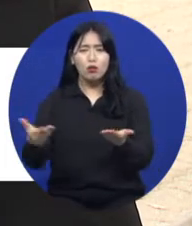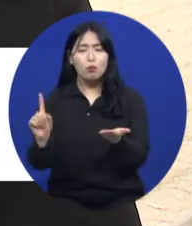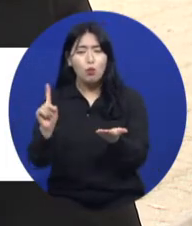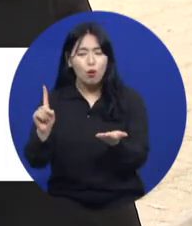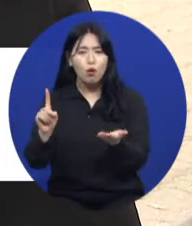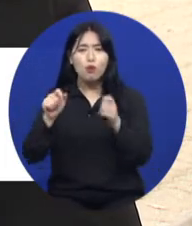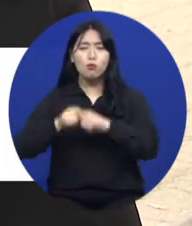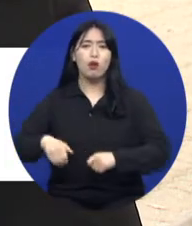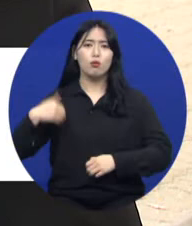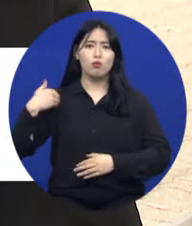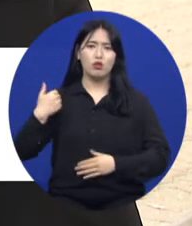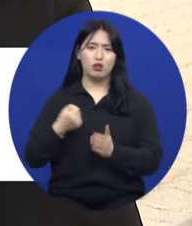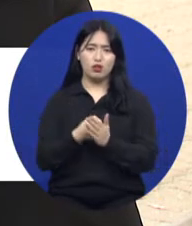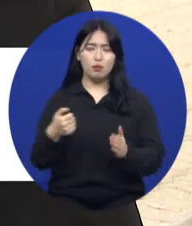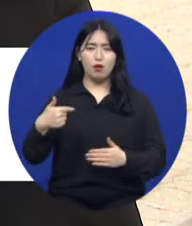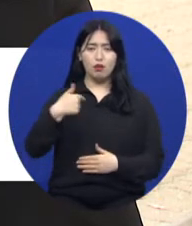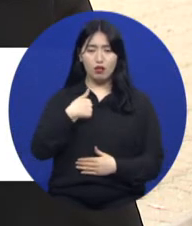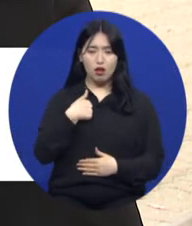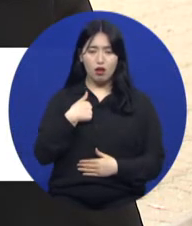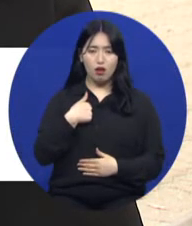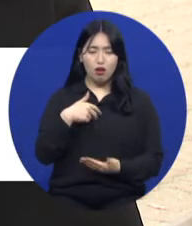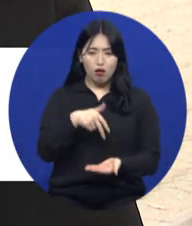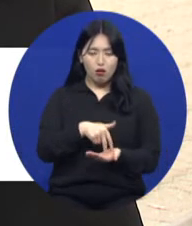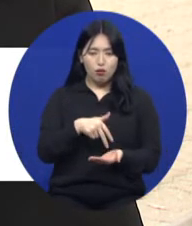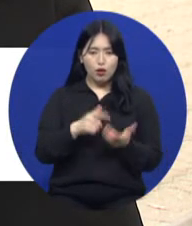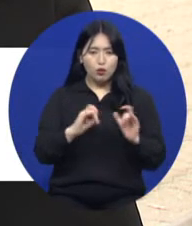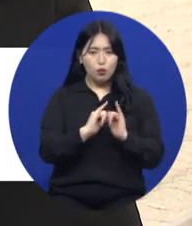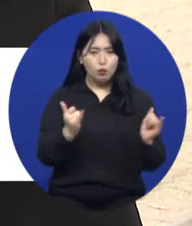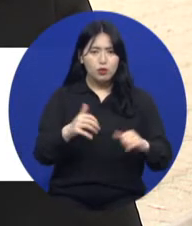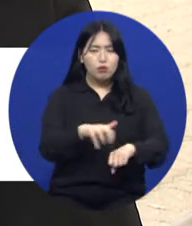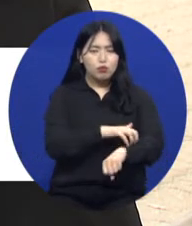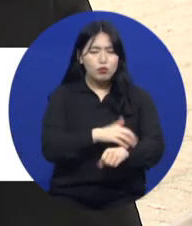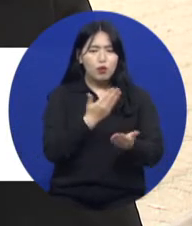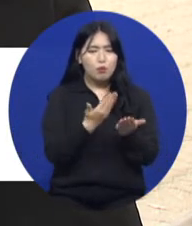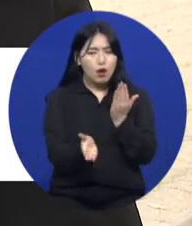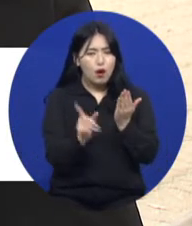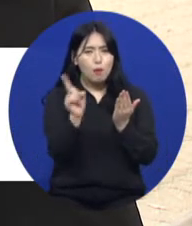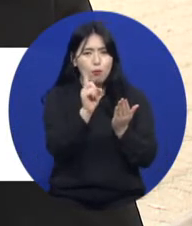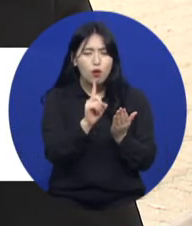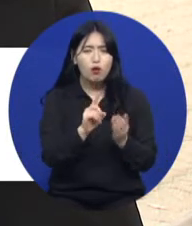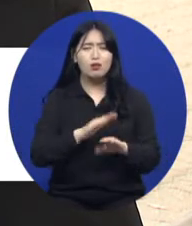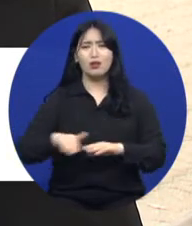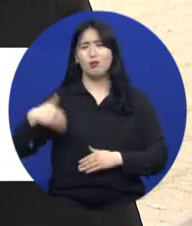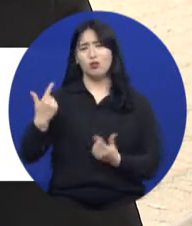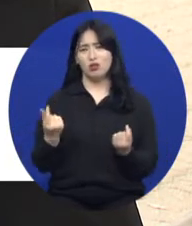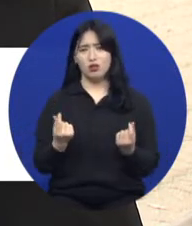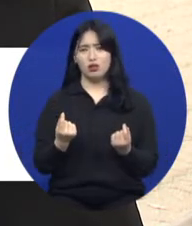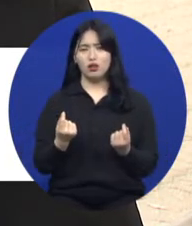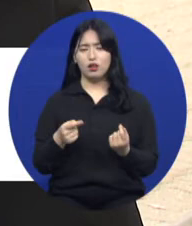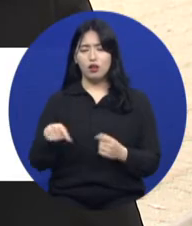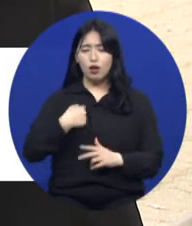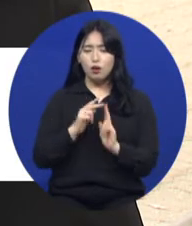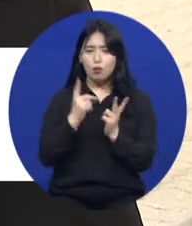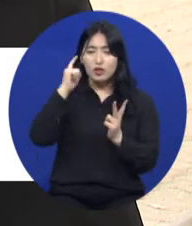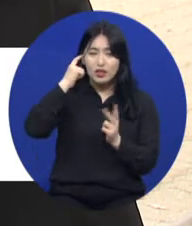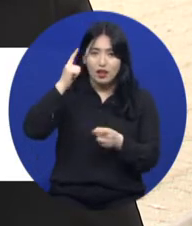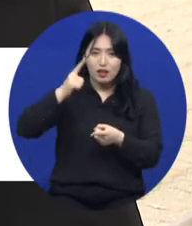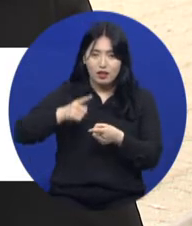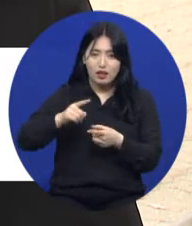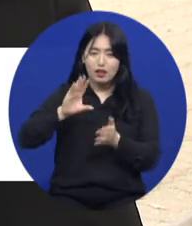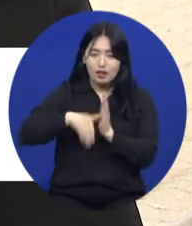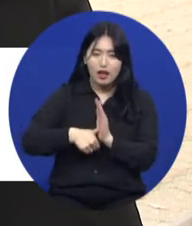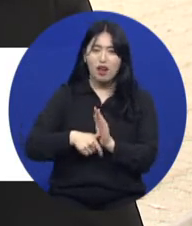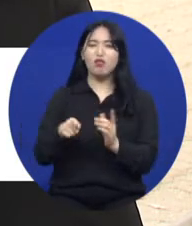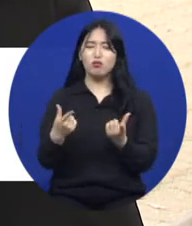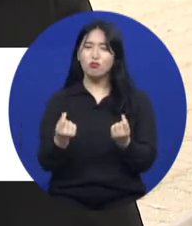모르니까 우리가 뭐가 부당하다라고 느끼는 거를 잘 모르는 것 같아요. 본인들이 생각했을 때, 아, 이렇게